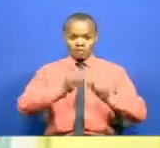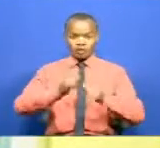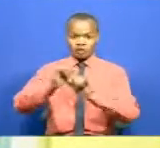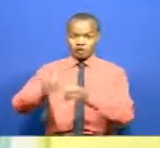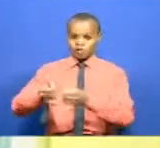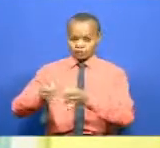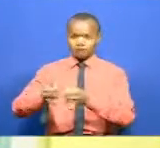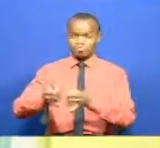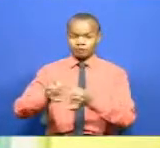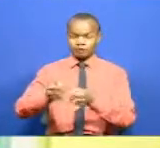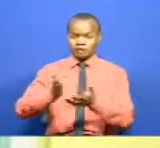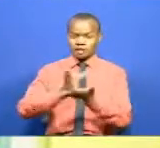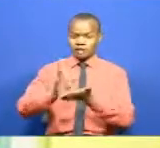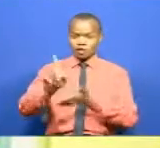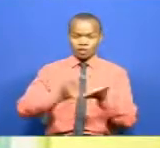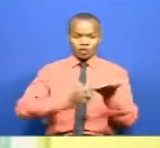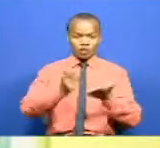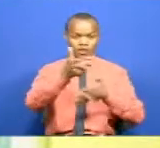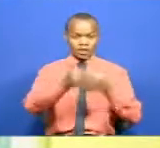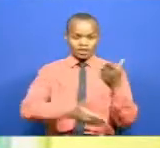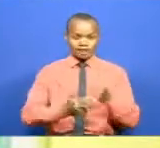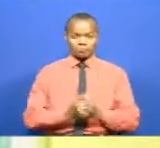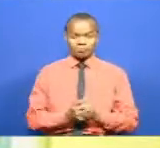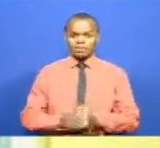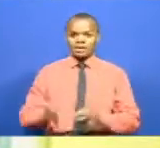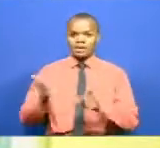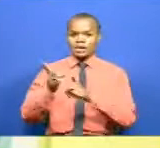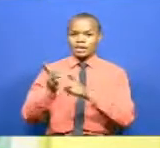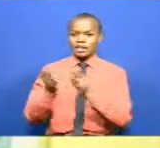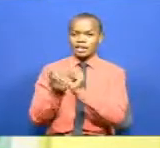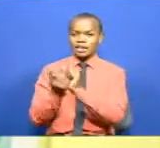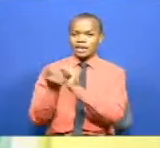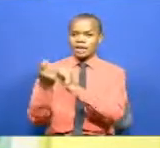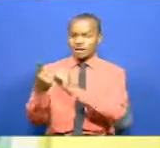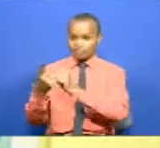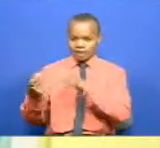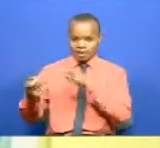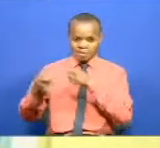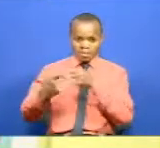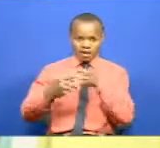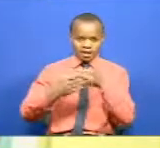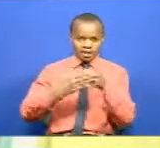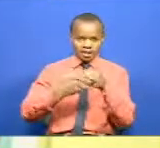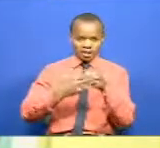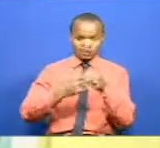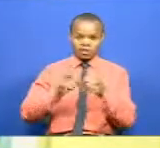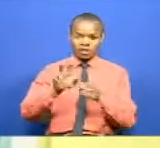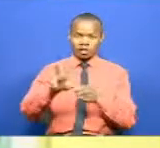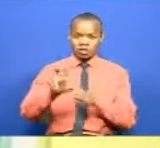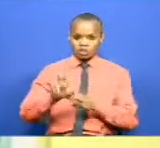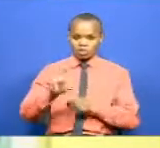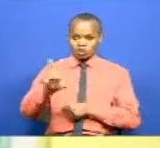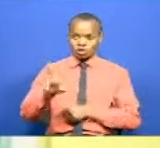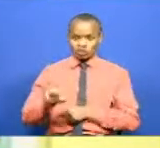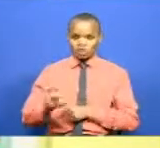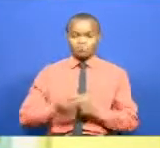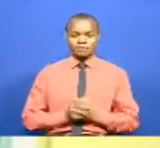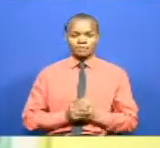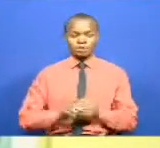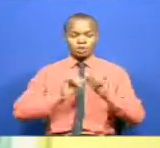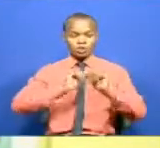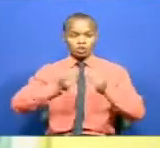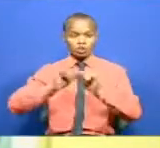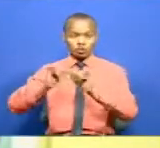Darubini Weekend ikiwa ni Ijumaa ya tarehe 11 mwezi ukiwa ni wa 9 mwaka 2020 na Darubini ya Channel